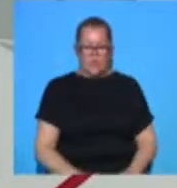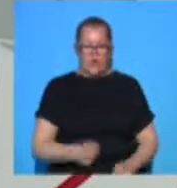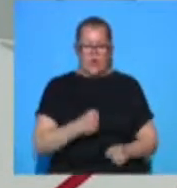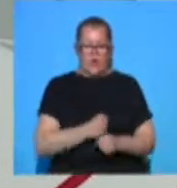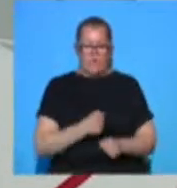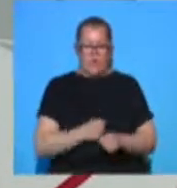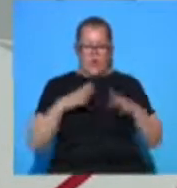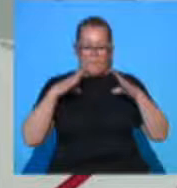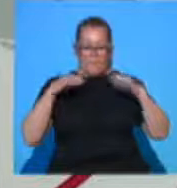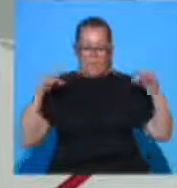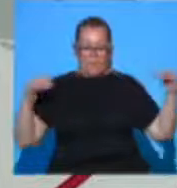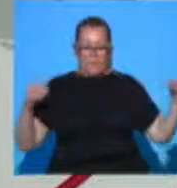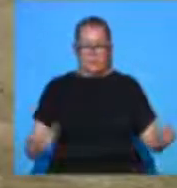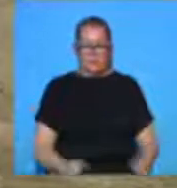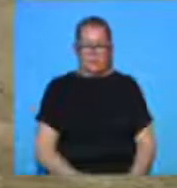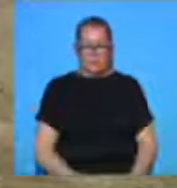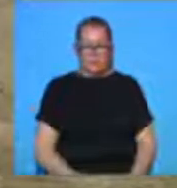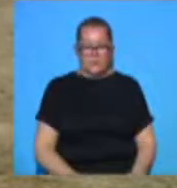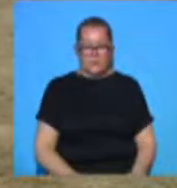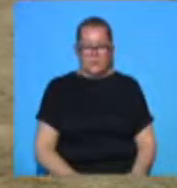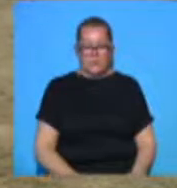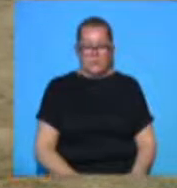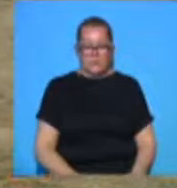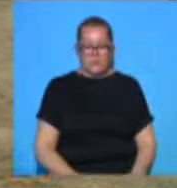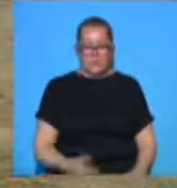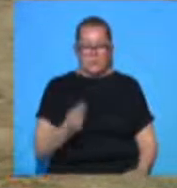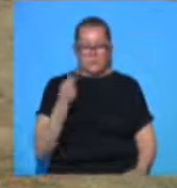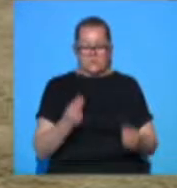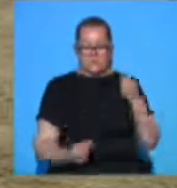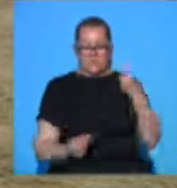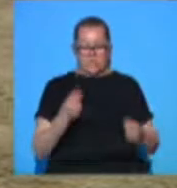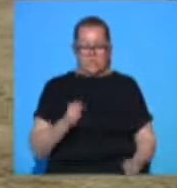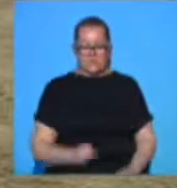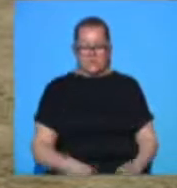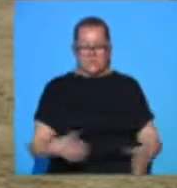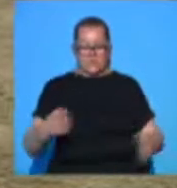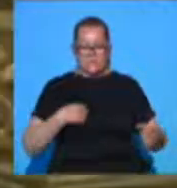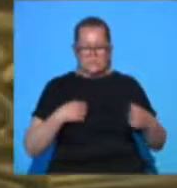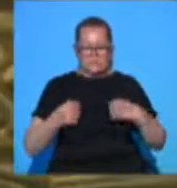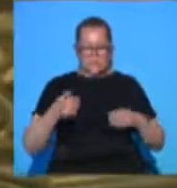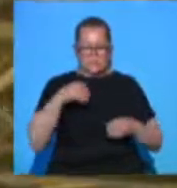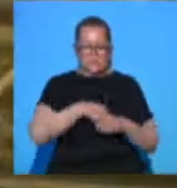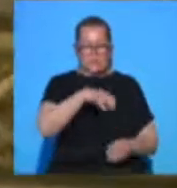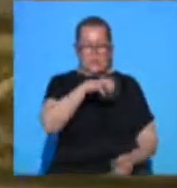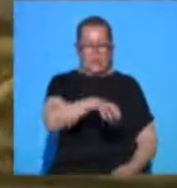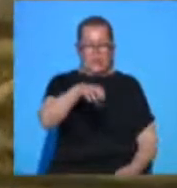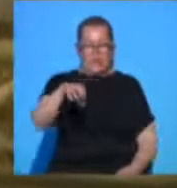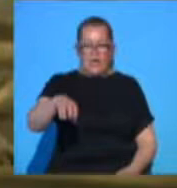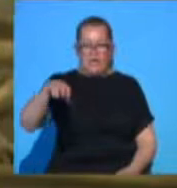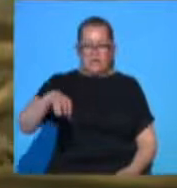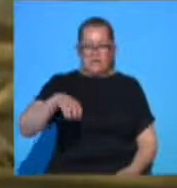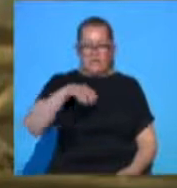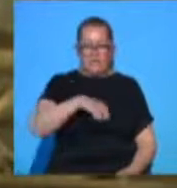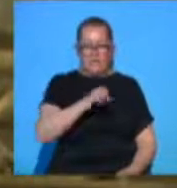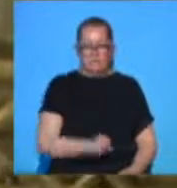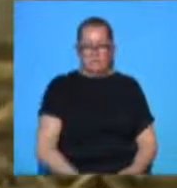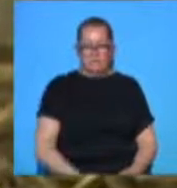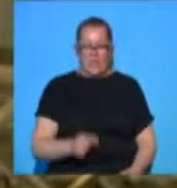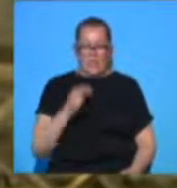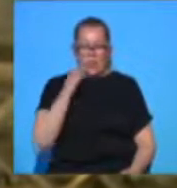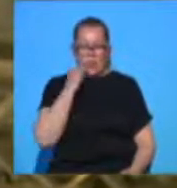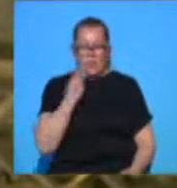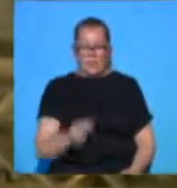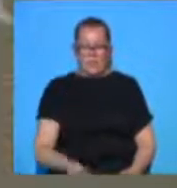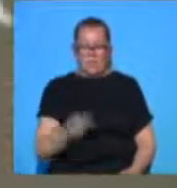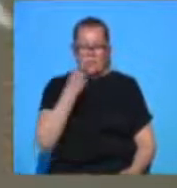în cartiere, în piețe publice, în așa fel încât lumea să ia cât